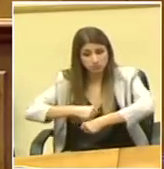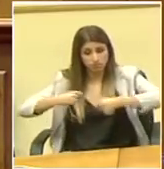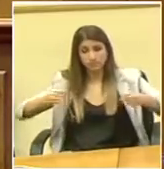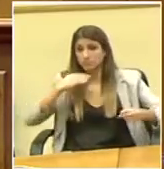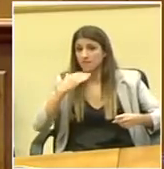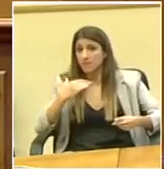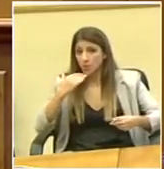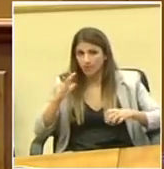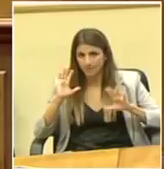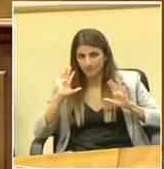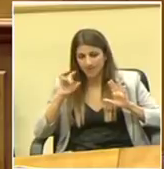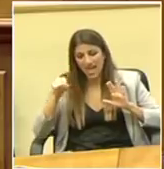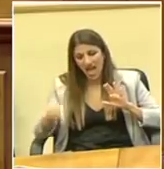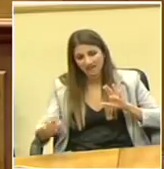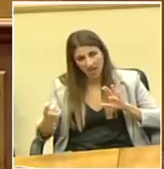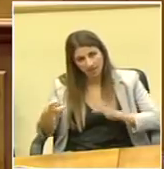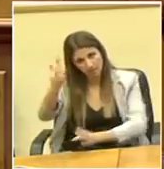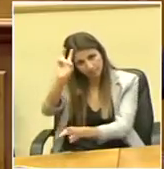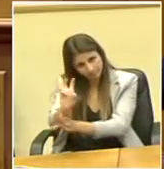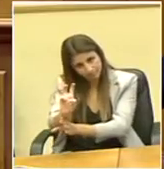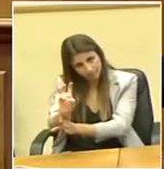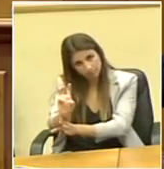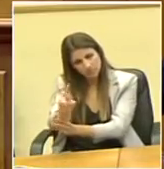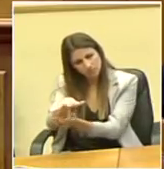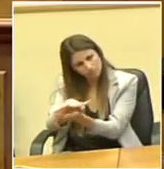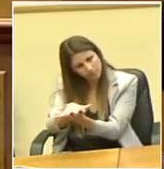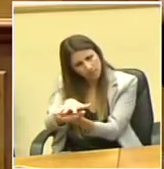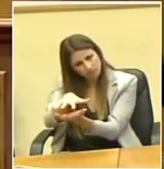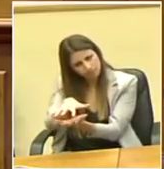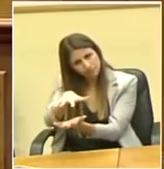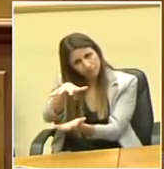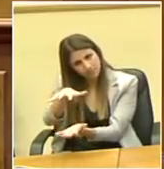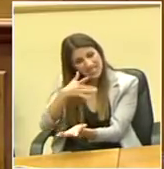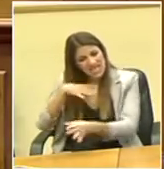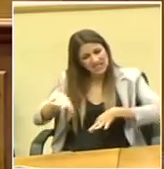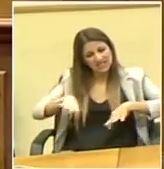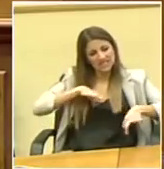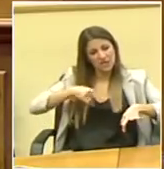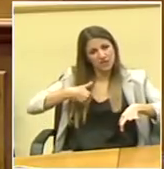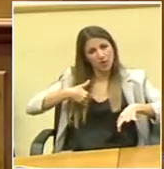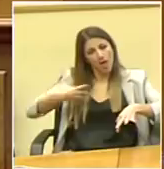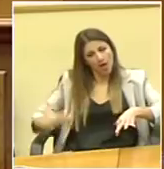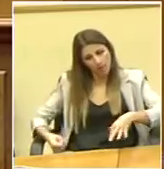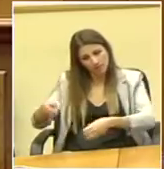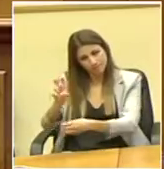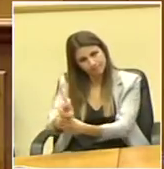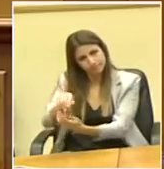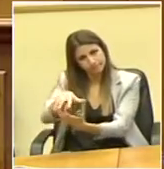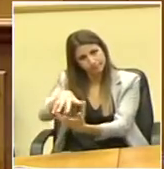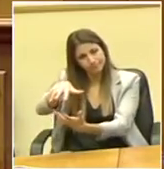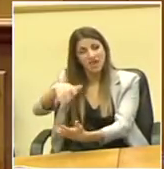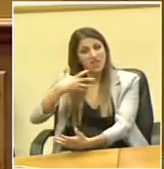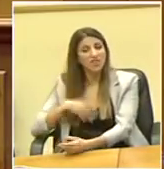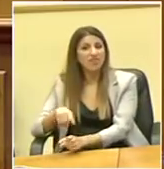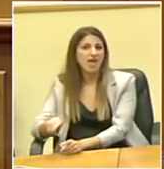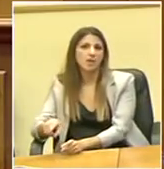Αλλά δεν την παίρνουμε αυτή τη χρηματοδότηση γιατί είναι καβάντζα. Η στρατηγική μας στην έξοδο από το μνημόνιο